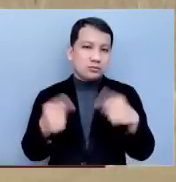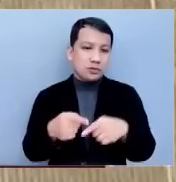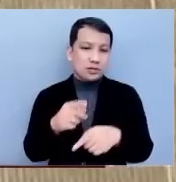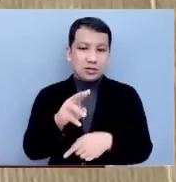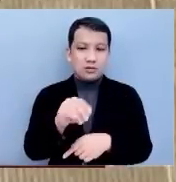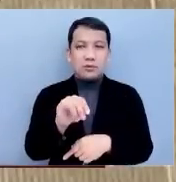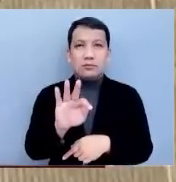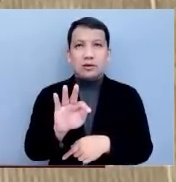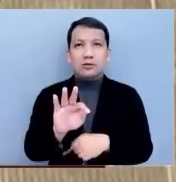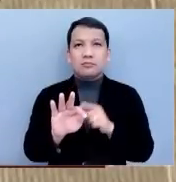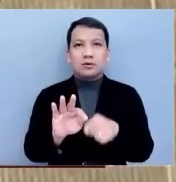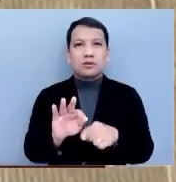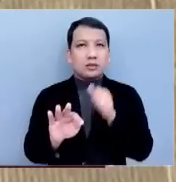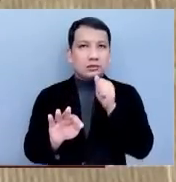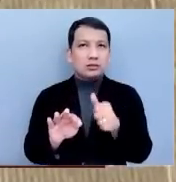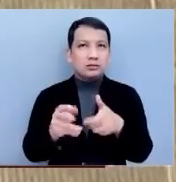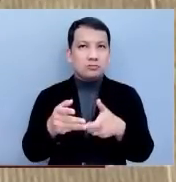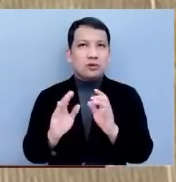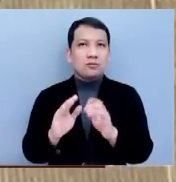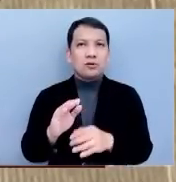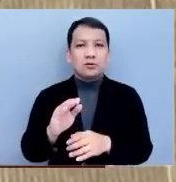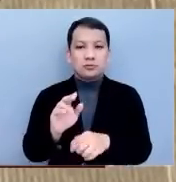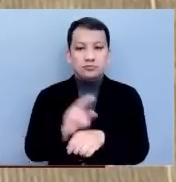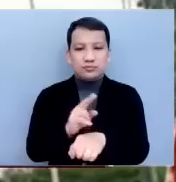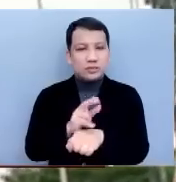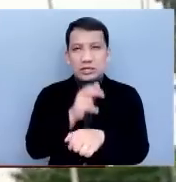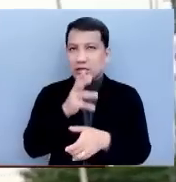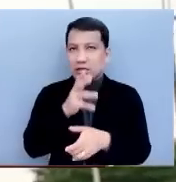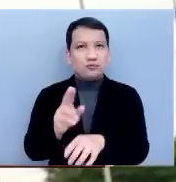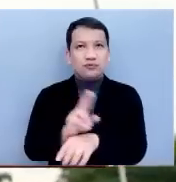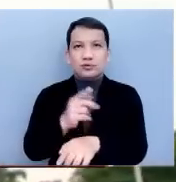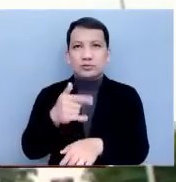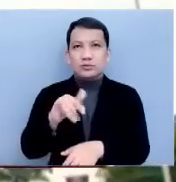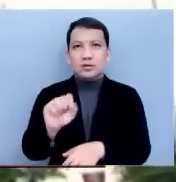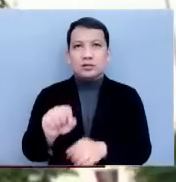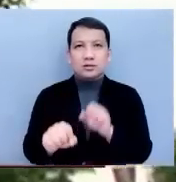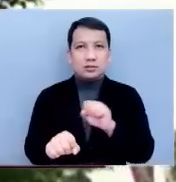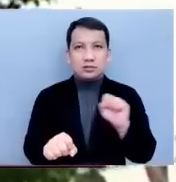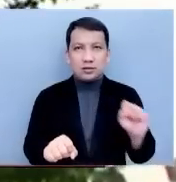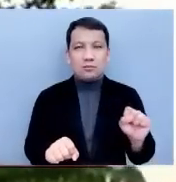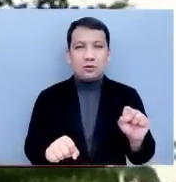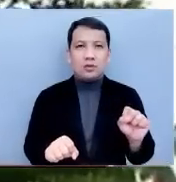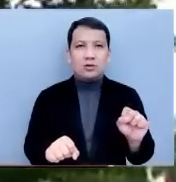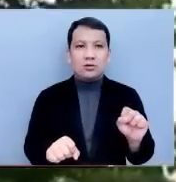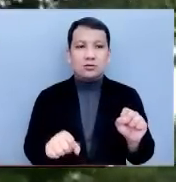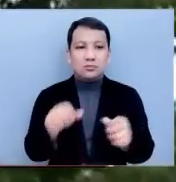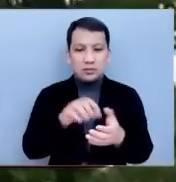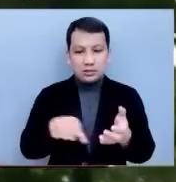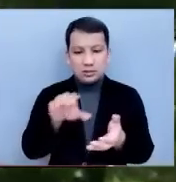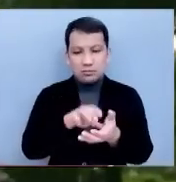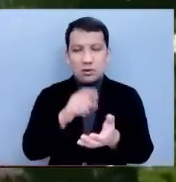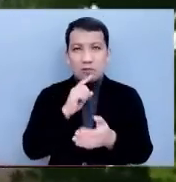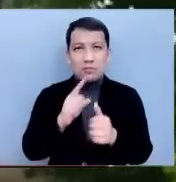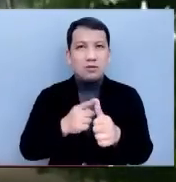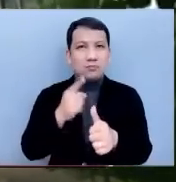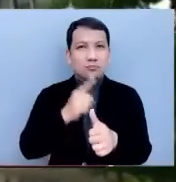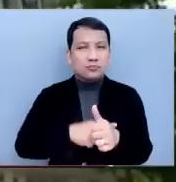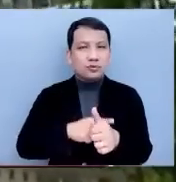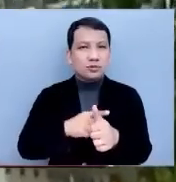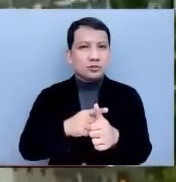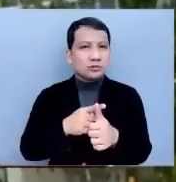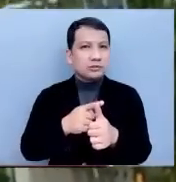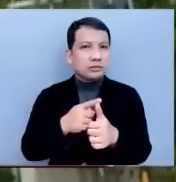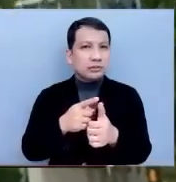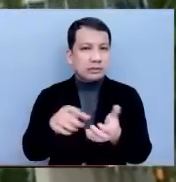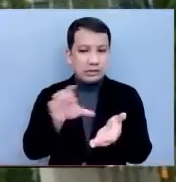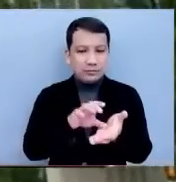Bill, hindi pwedeng gamitin ang pondo ng GSIS at SSS bilang seed fund o paunang puhunan sa Maharlika.